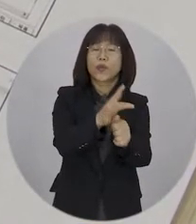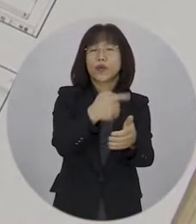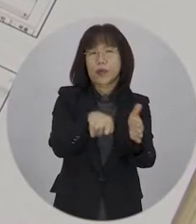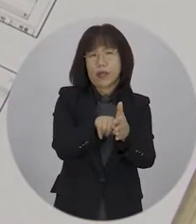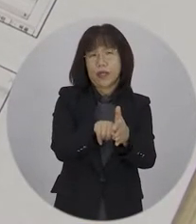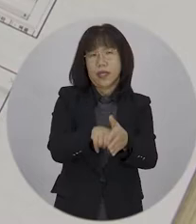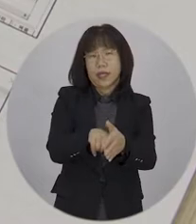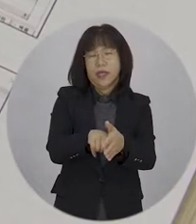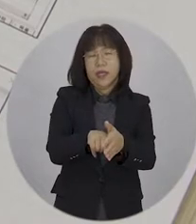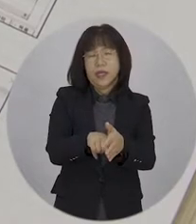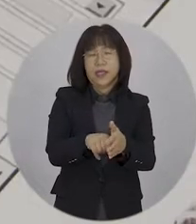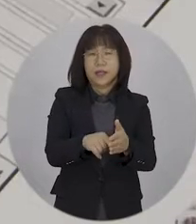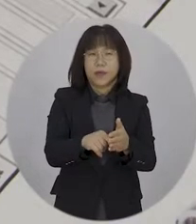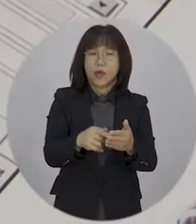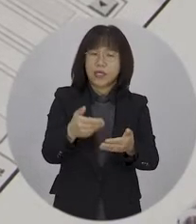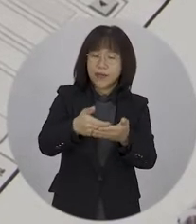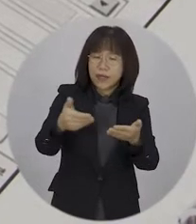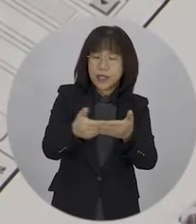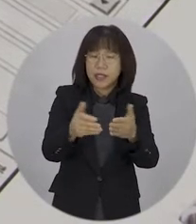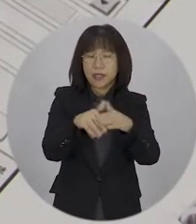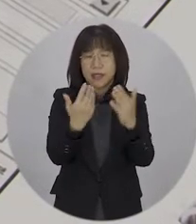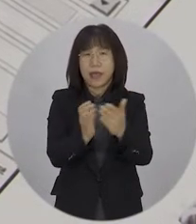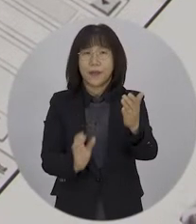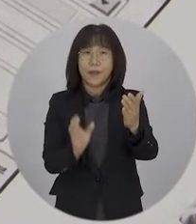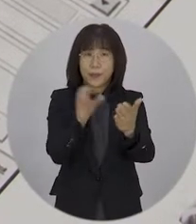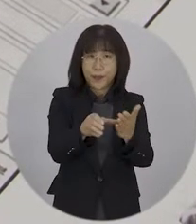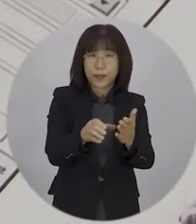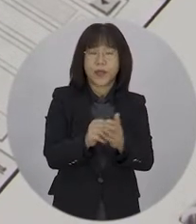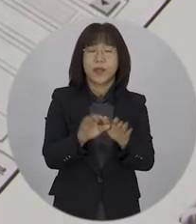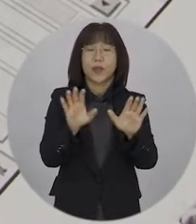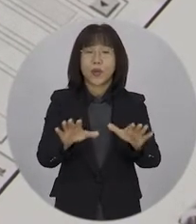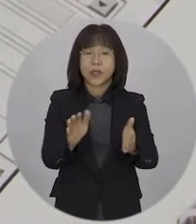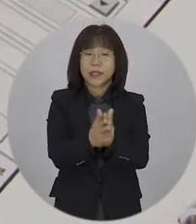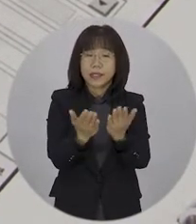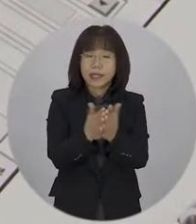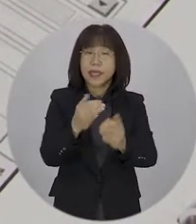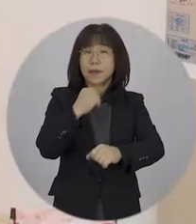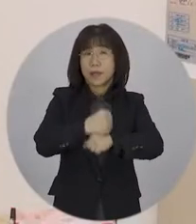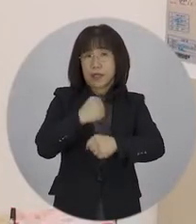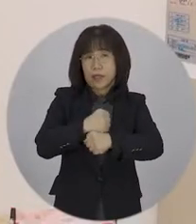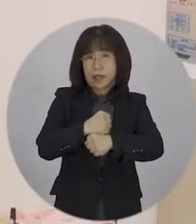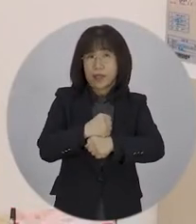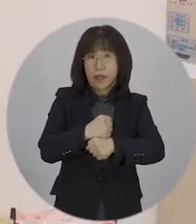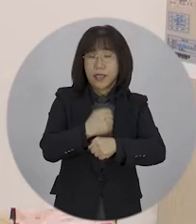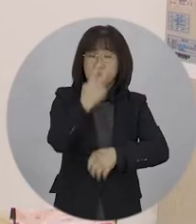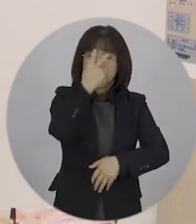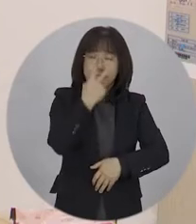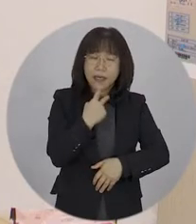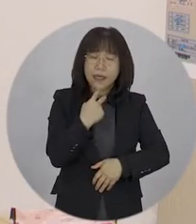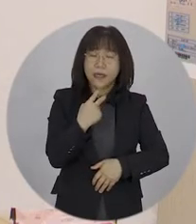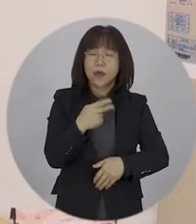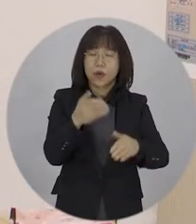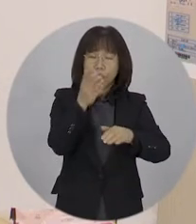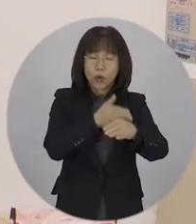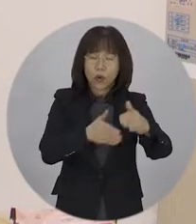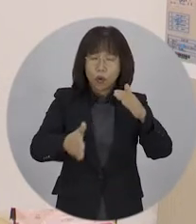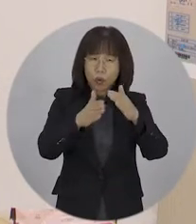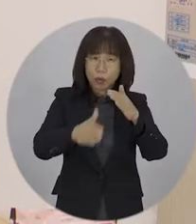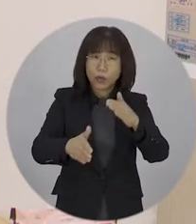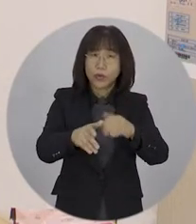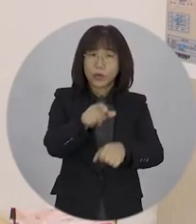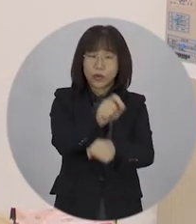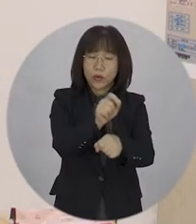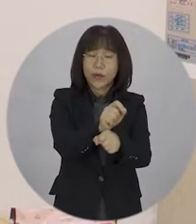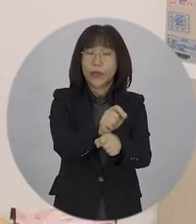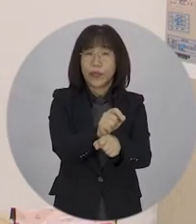돕는 근로지원인을 위한 관련 이미지도 삽입했습니다. 이번 매뉴얼 제작이 시각장애인 공무원의 업무